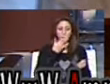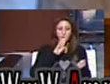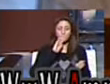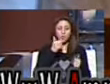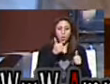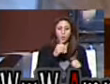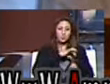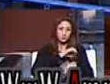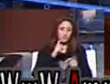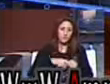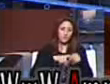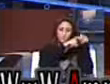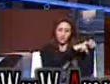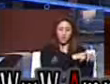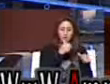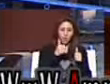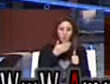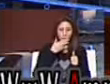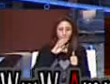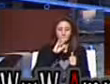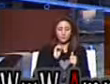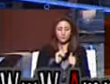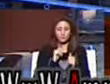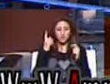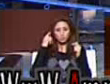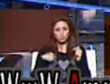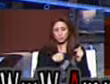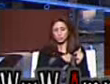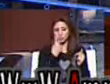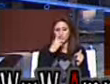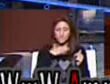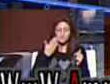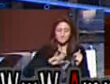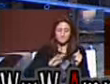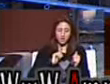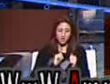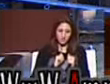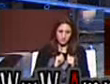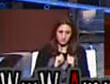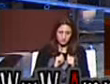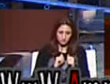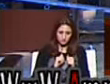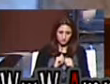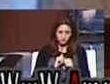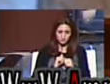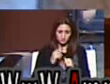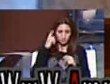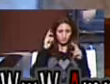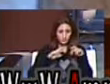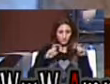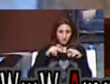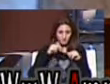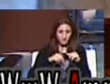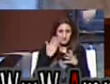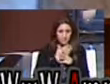شربين، هو انا مش يعني هم مش محتاج لان انا عندي كل وقت انا عندي كل الامكانيات اللازمه لتشغيل الحضانه. طيب هل في تحقيقات بتتم في الموضوع